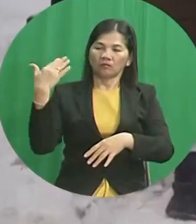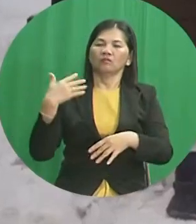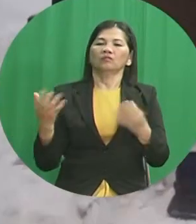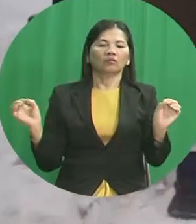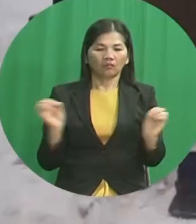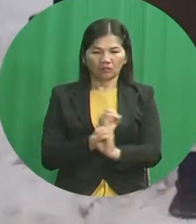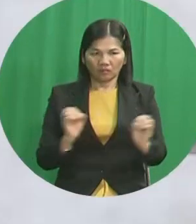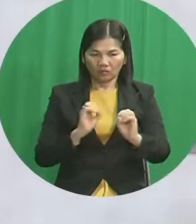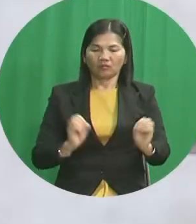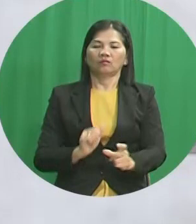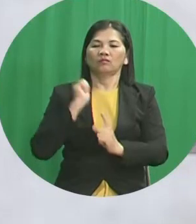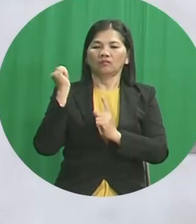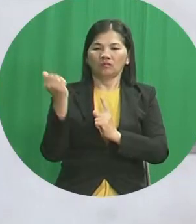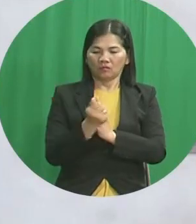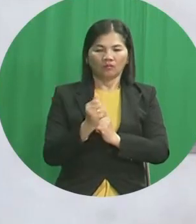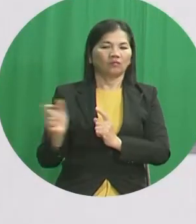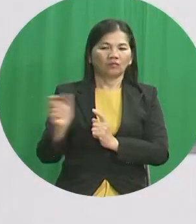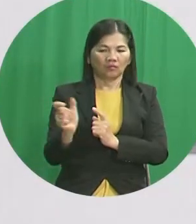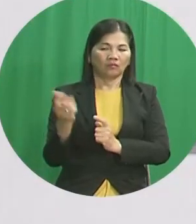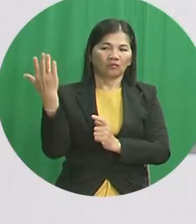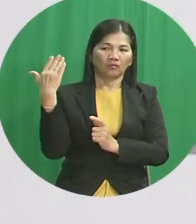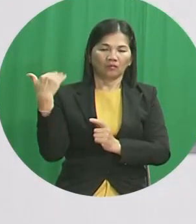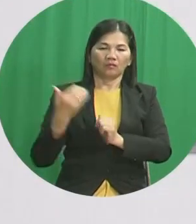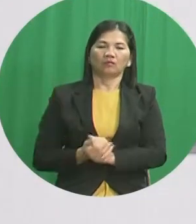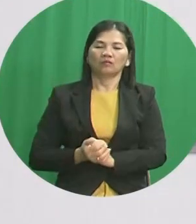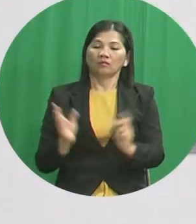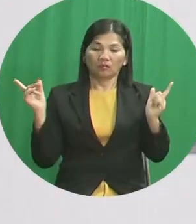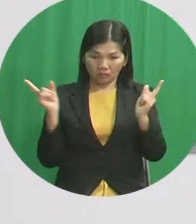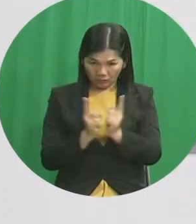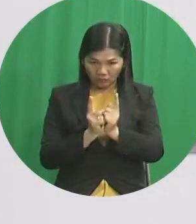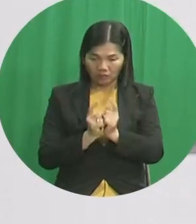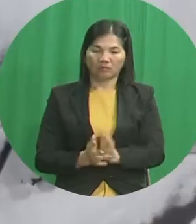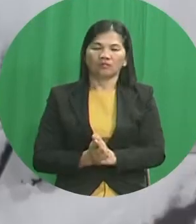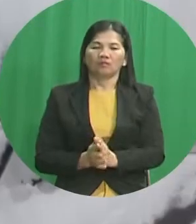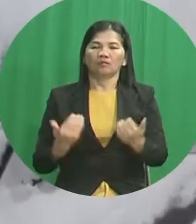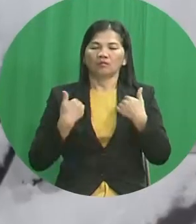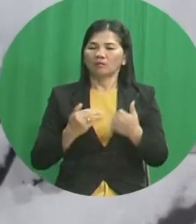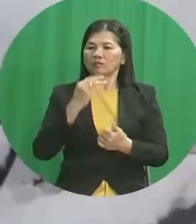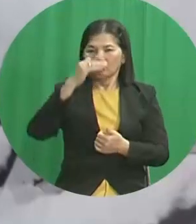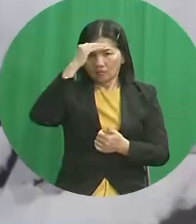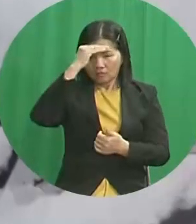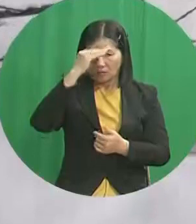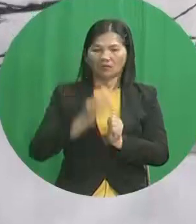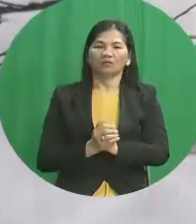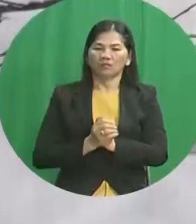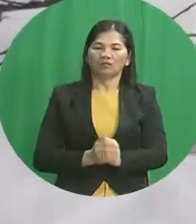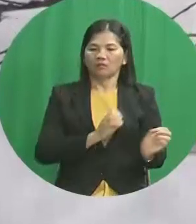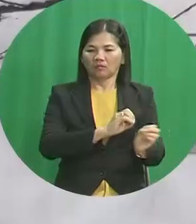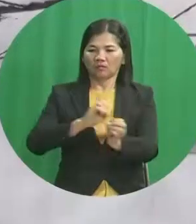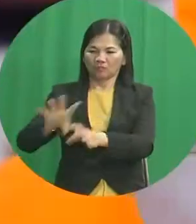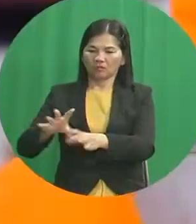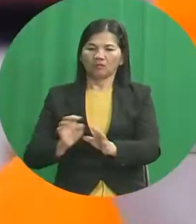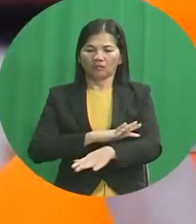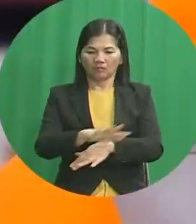ប៉ុន្តែនេះគឺជាស្ថានភាពមិនធ្លាប់មានពីមុនមកទេការជួបជុំនាពេលកាលពីថ្ងៃសៅរ៍នេះគឺត្រូវបានបោះបង់ចោលទាំងអស់